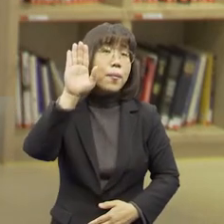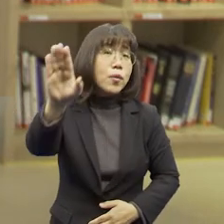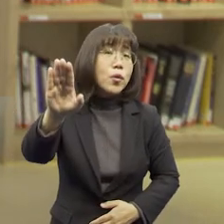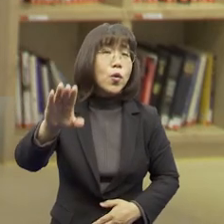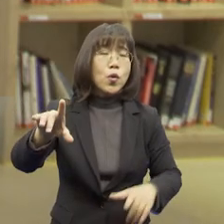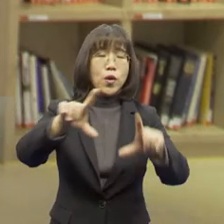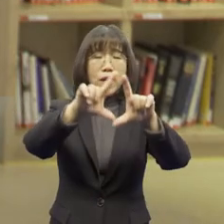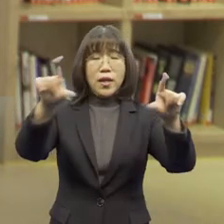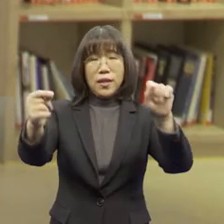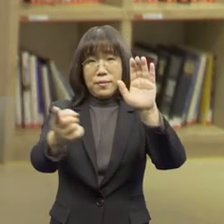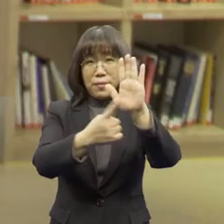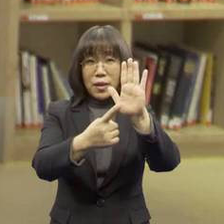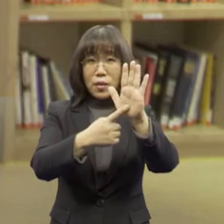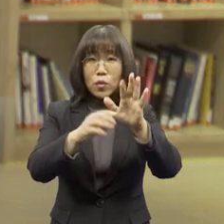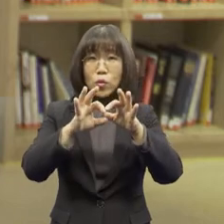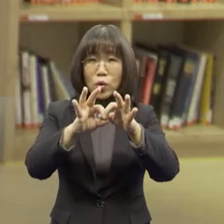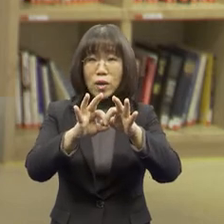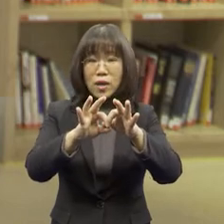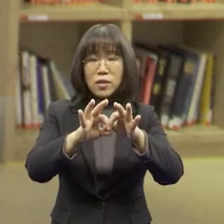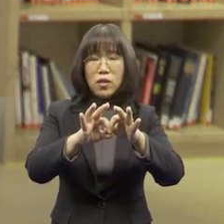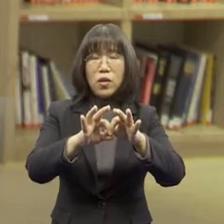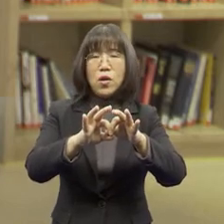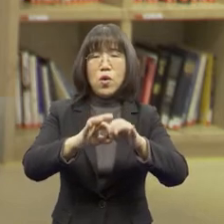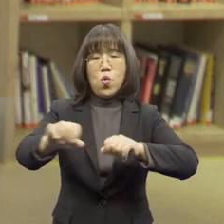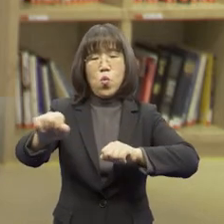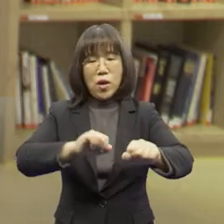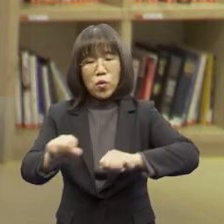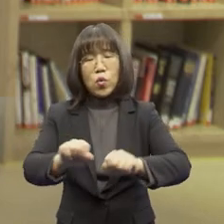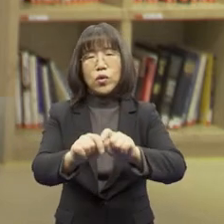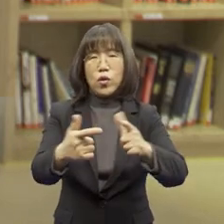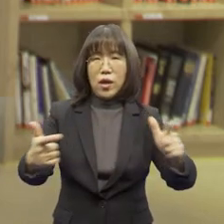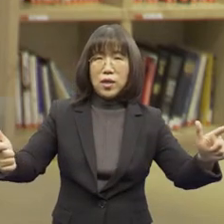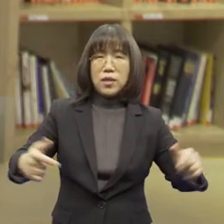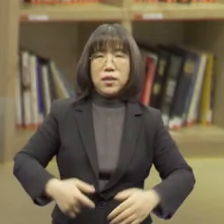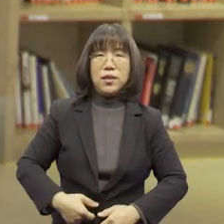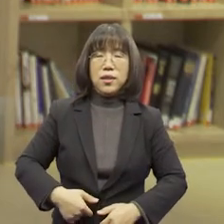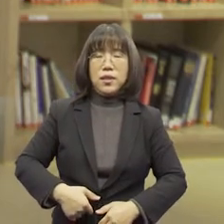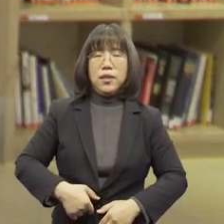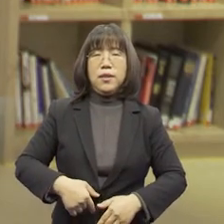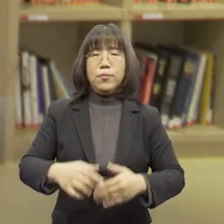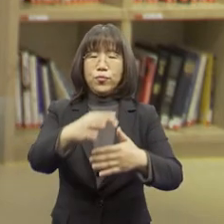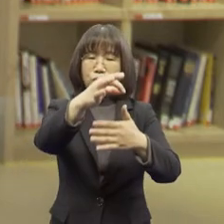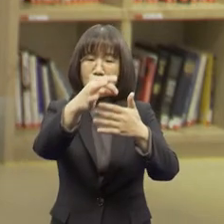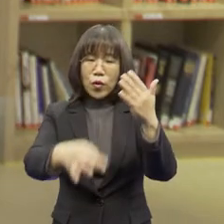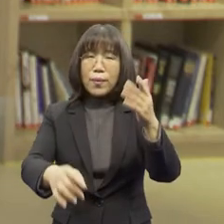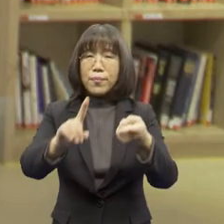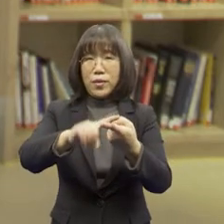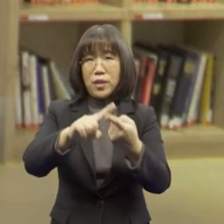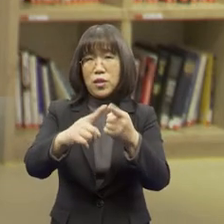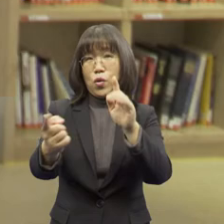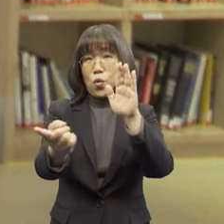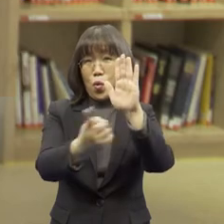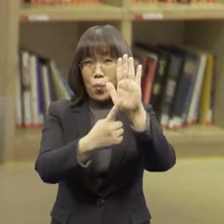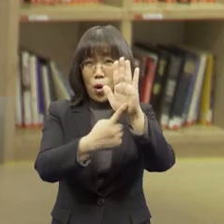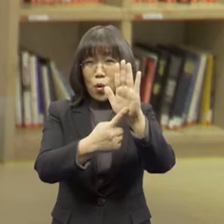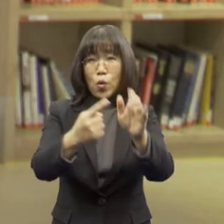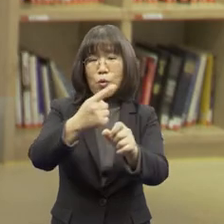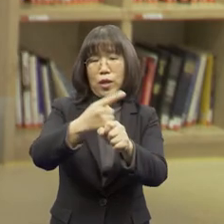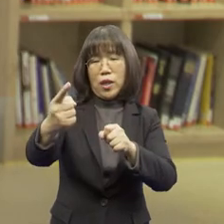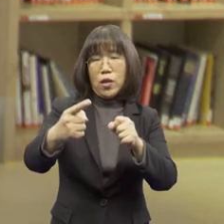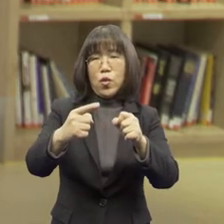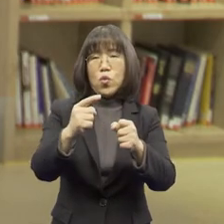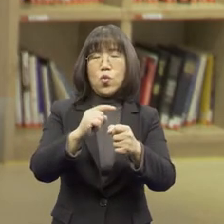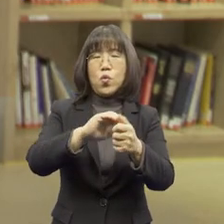앞으로 게시판을 통하여 주민자치의 활동 현황과 자치회관 프로그램 등을 홍보하고